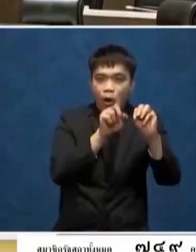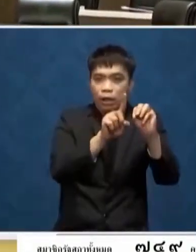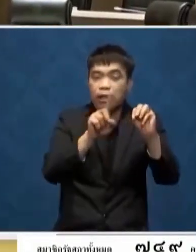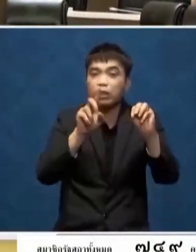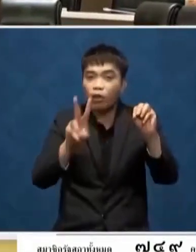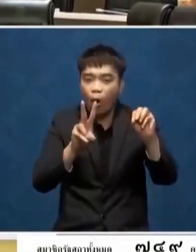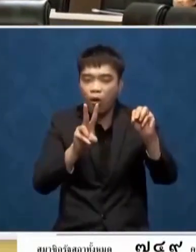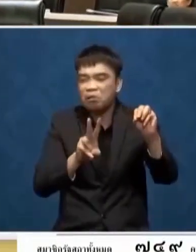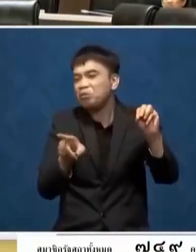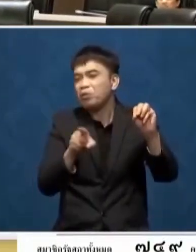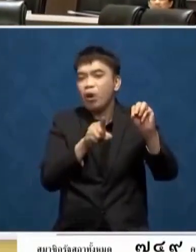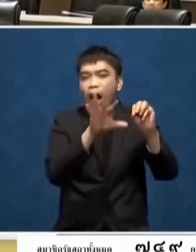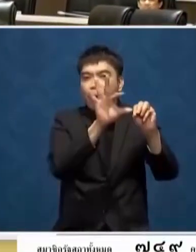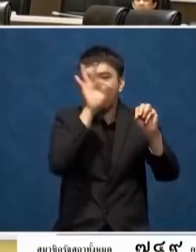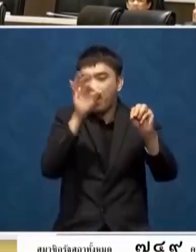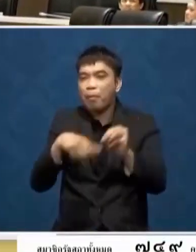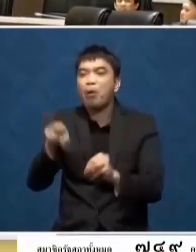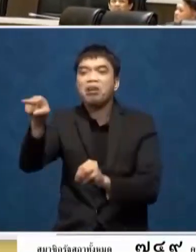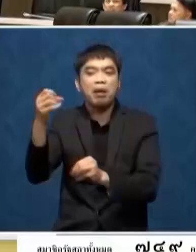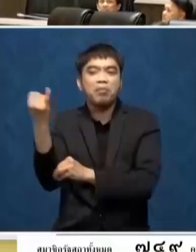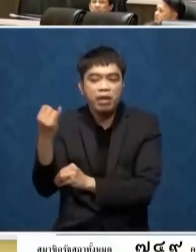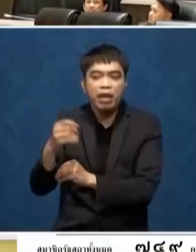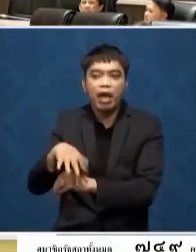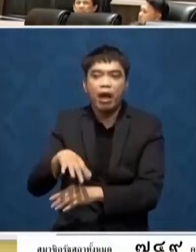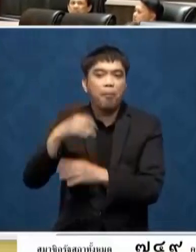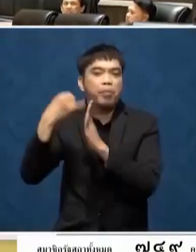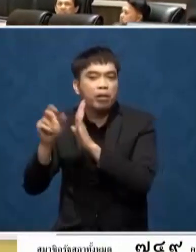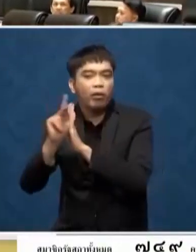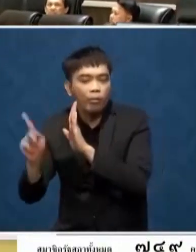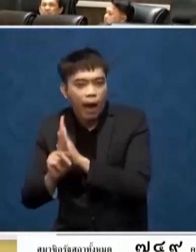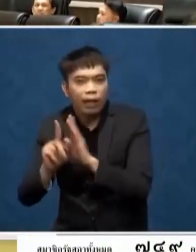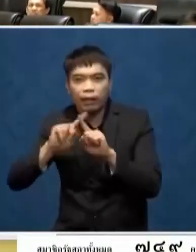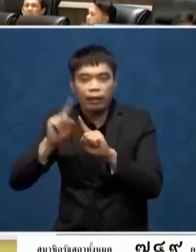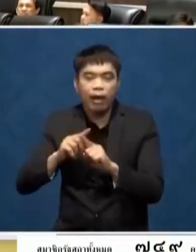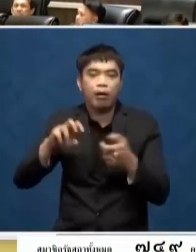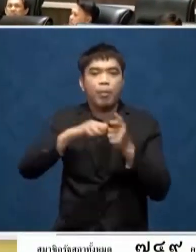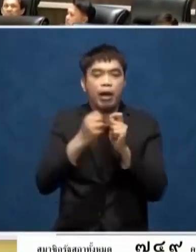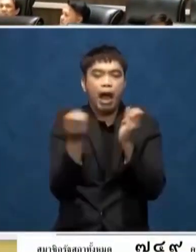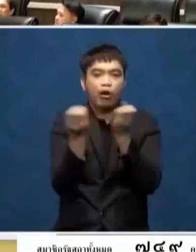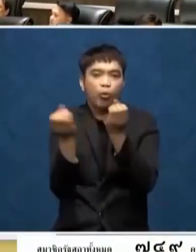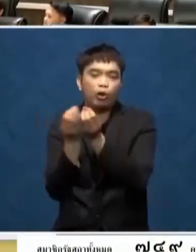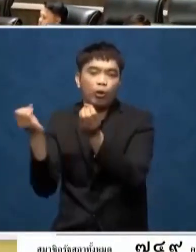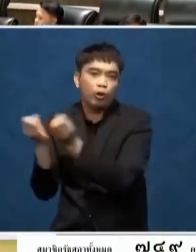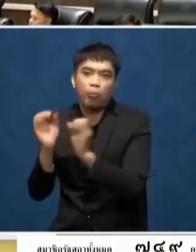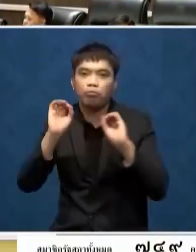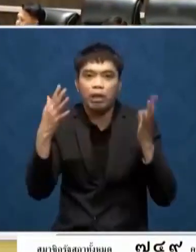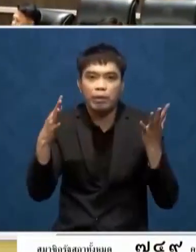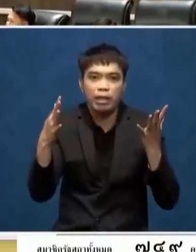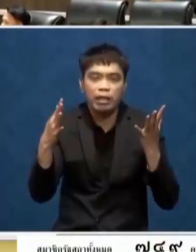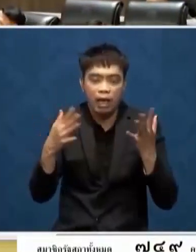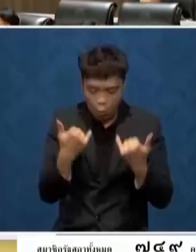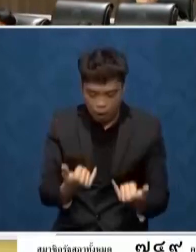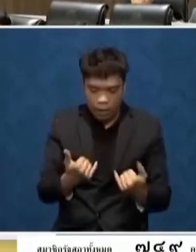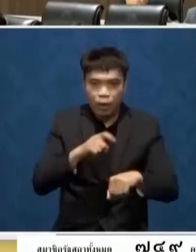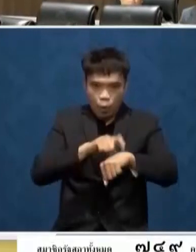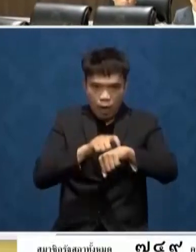มือมาทำลายล้างกันความขัดแย้งในสังคมไทยคงไม่มาถึงจุดนี้ถึงเวลาแล้วครับที่พวกเราต้องเผชิญหน้า